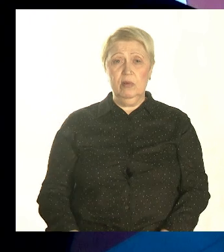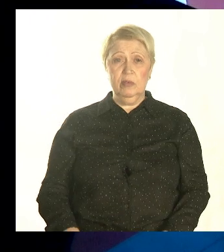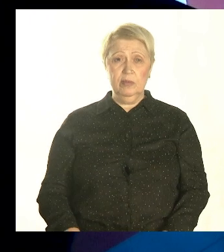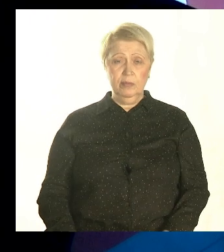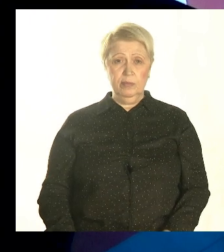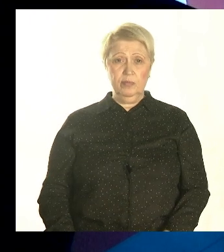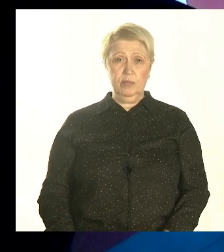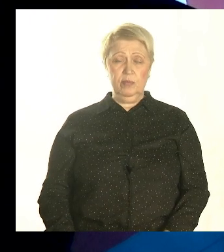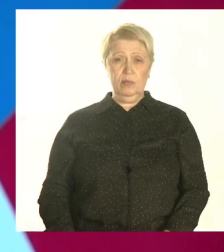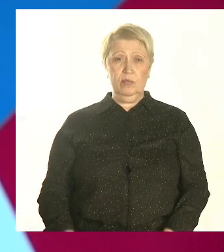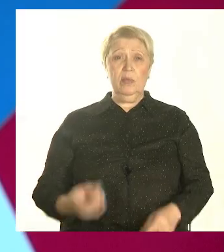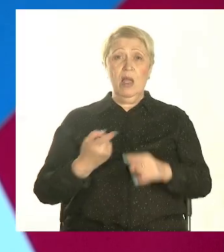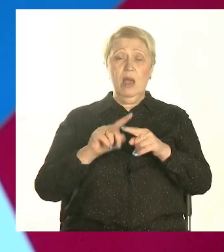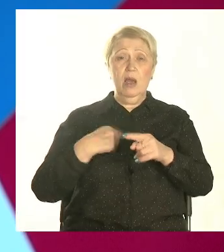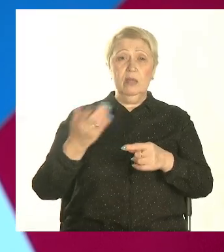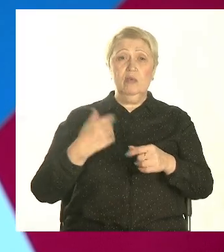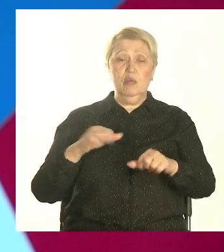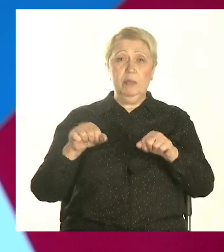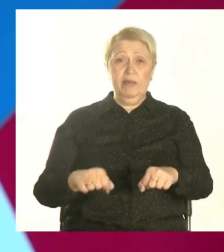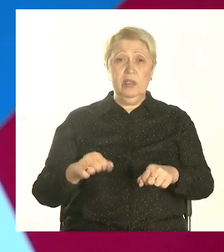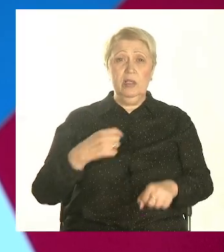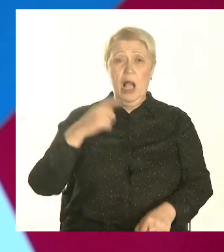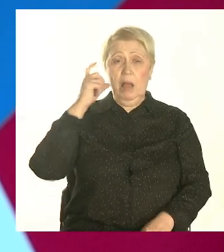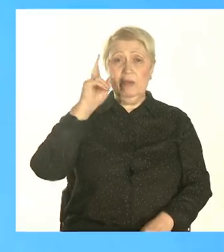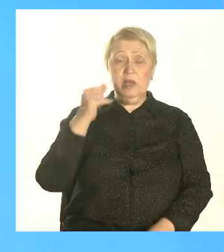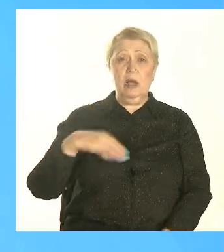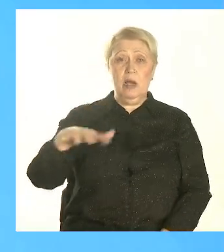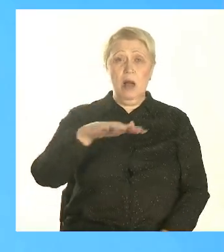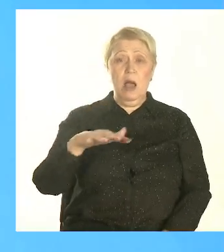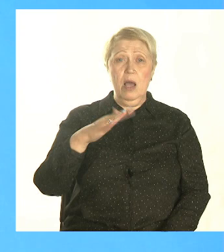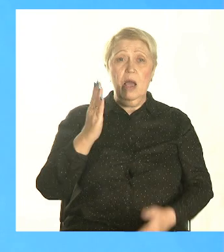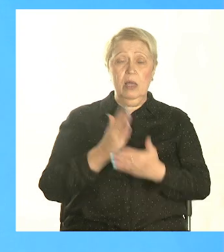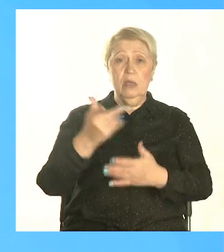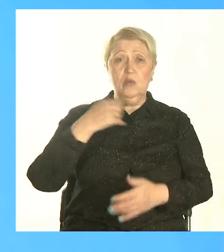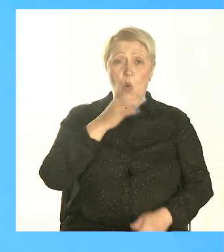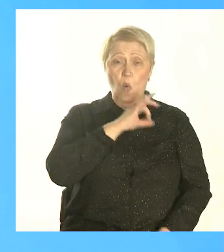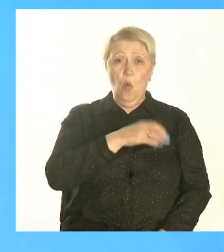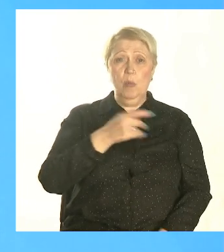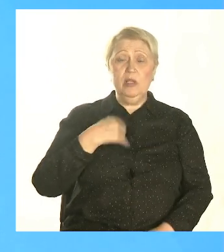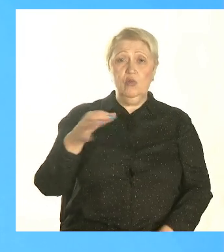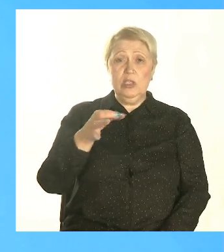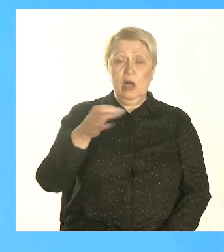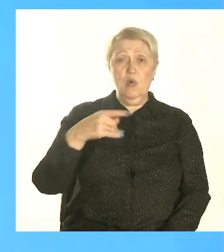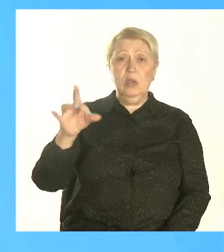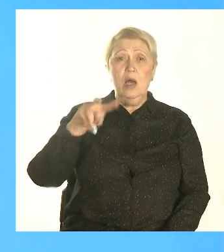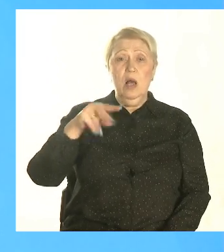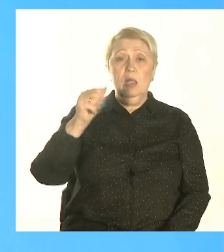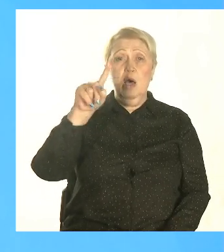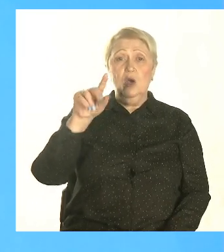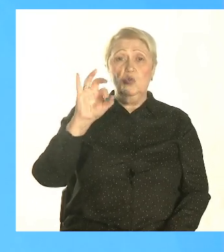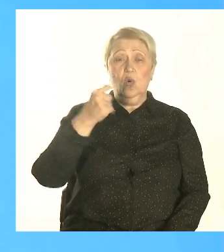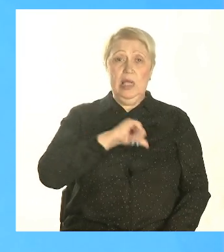через, опять-таки, правительство Хабаровского края. А уже есть такой опыт, по-моему, даже в районе ЛАЗО. И они создали создали контейнерную площадку